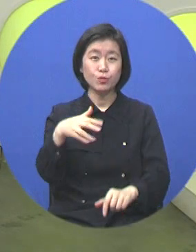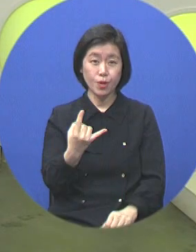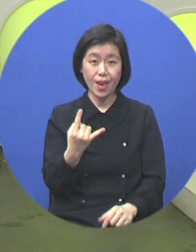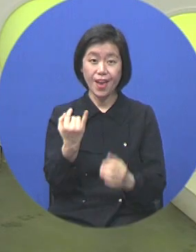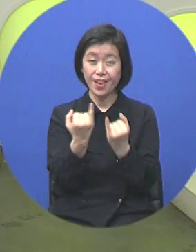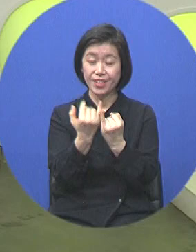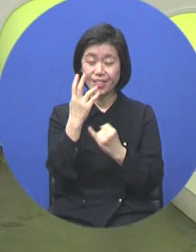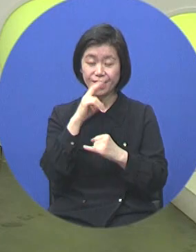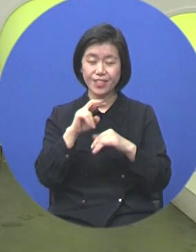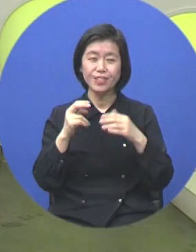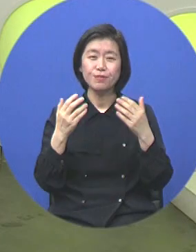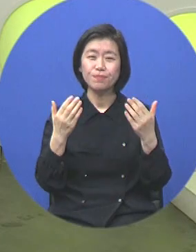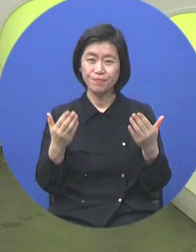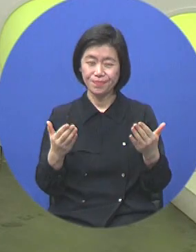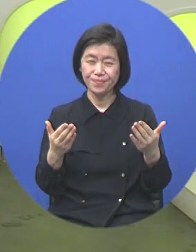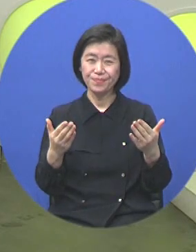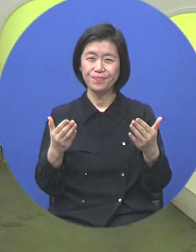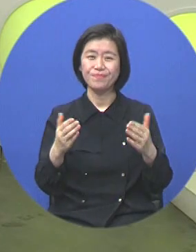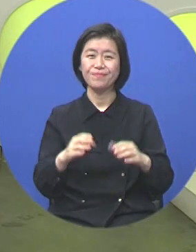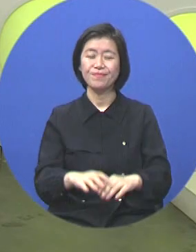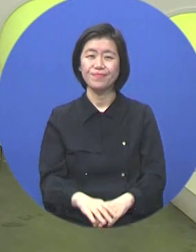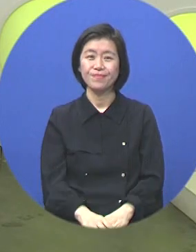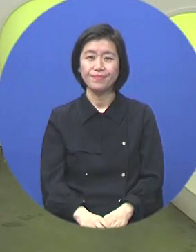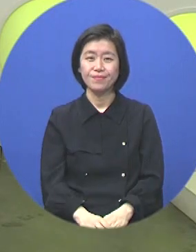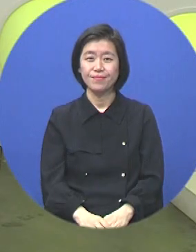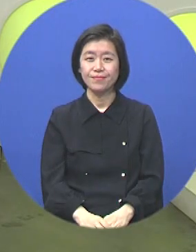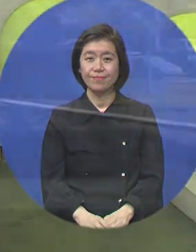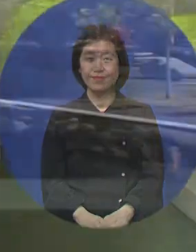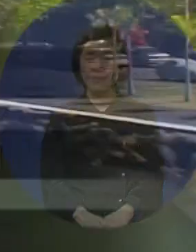님이 부릅니다. 고향 무정.